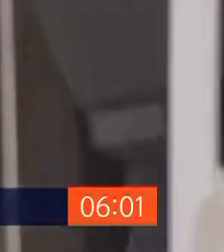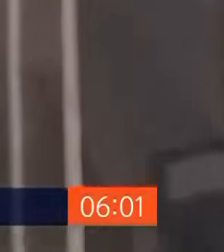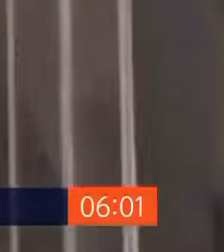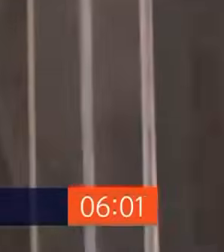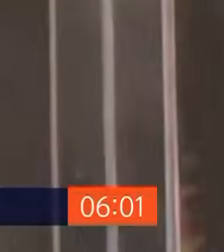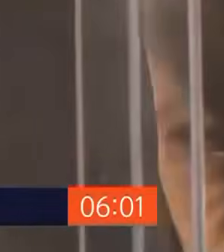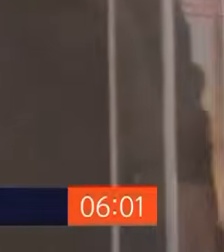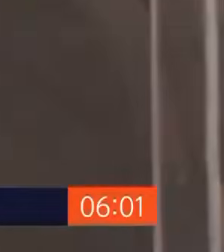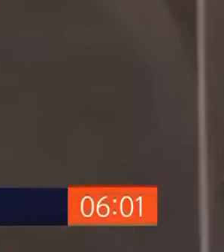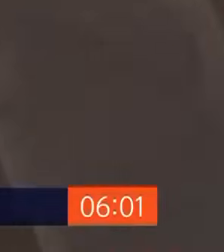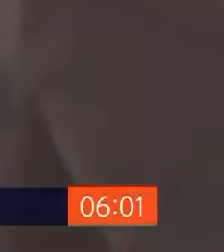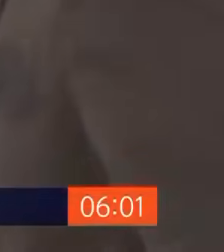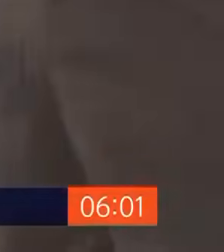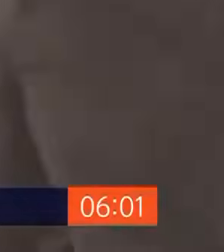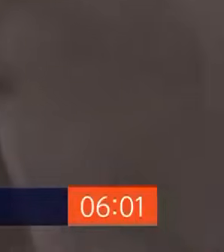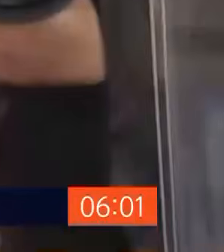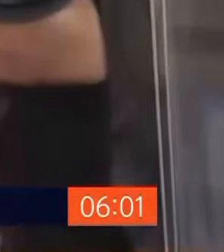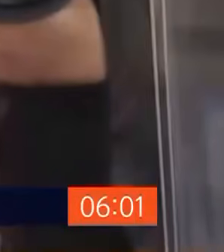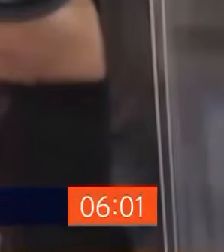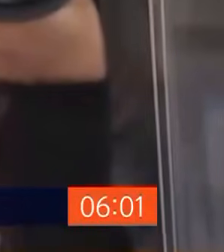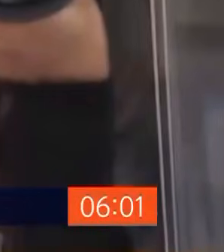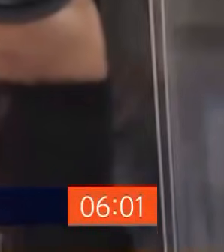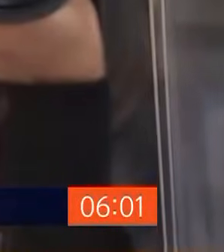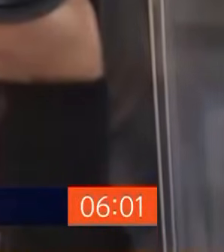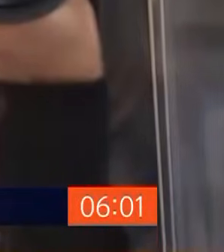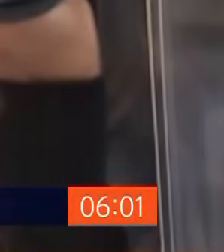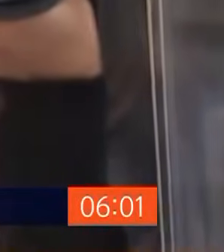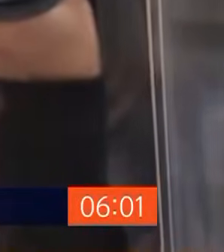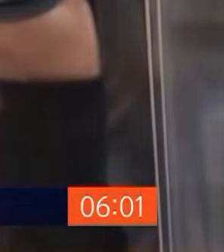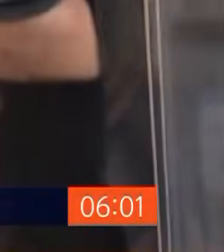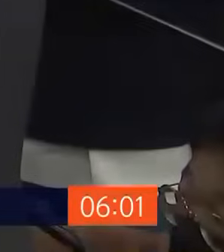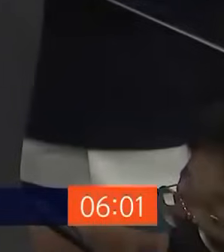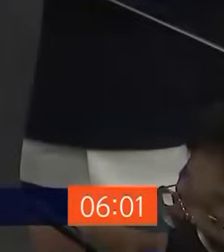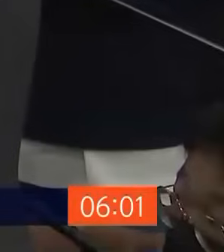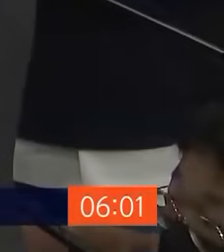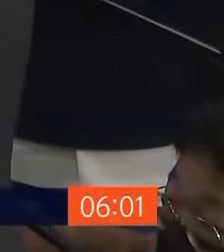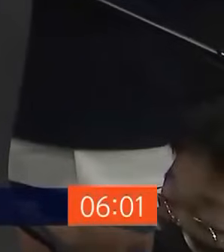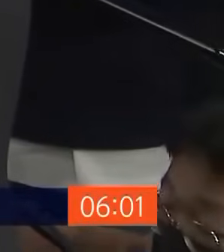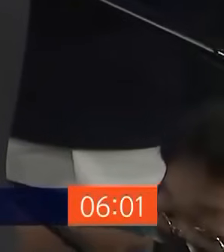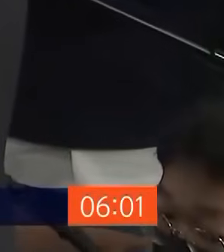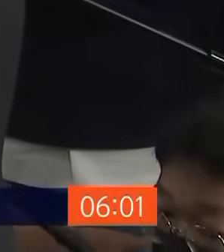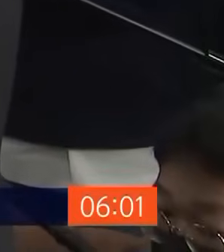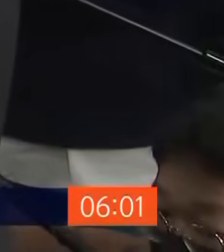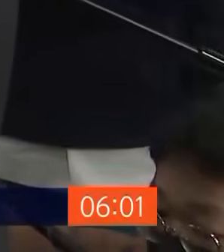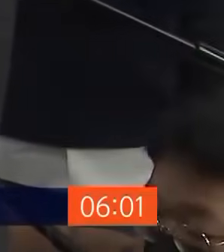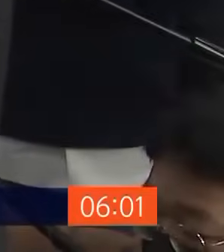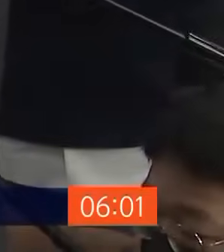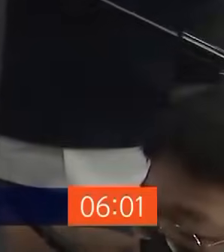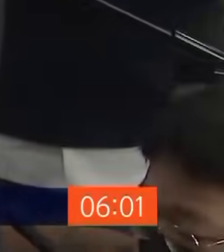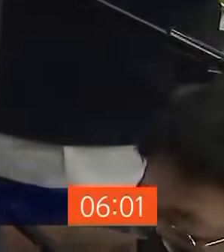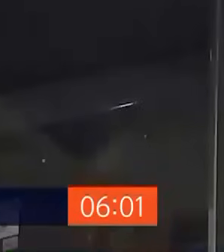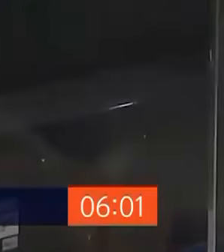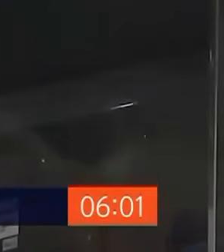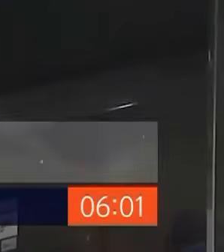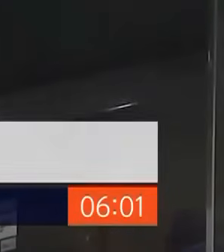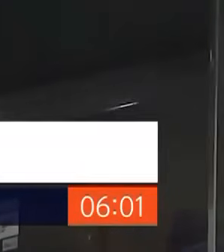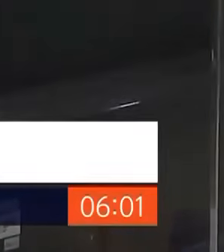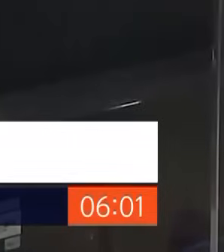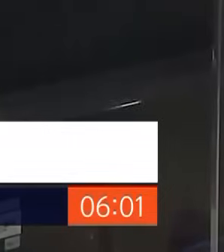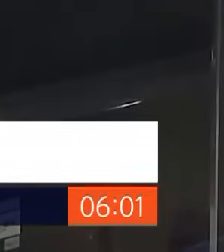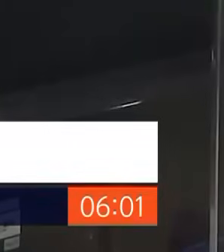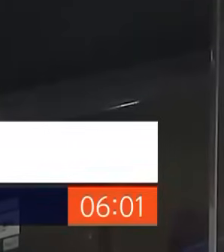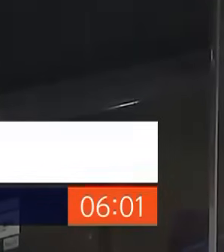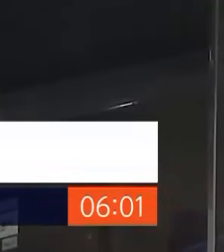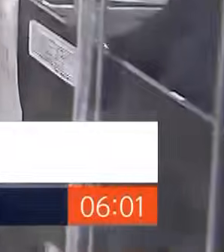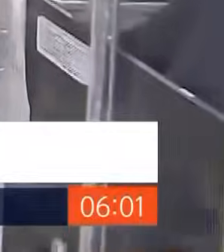서울의 한 주민센터를 방문한 이상민 행정안전부 장관이 직접 본인의 인감증명서 발급을 신청합니다. 인감증명 주문시켜